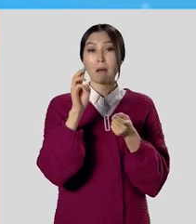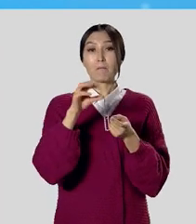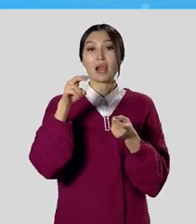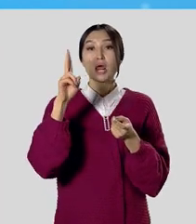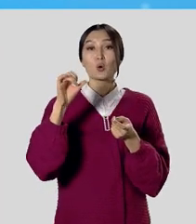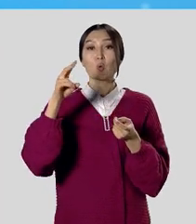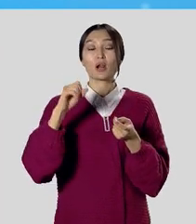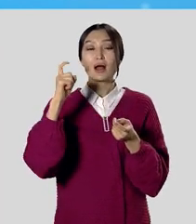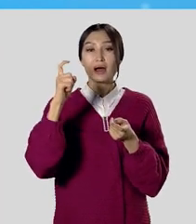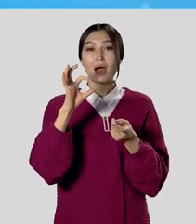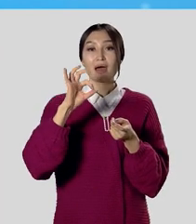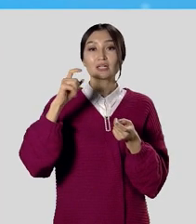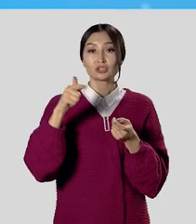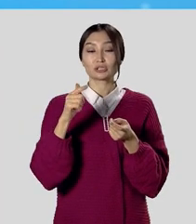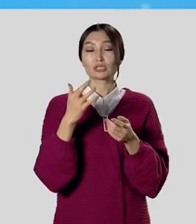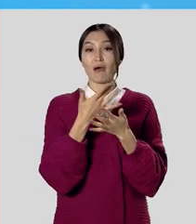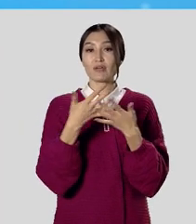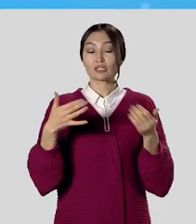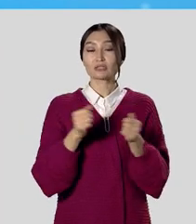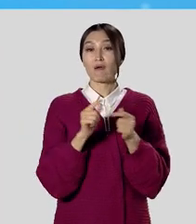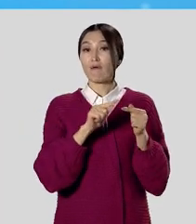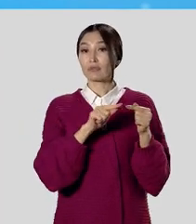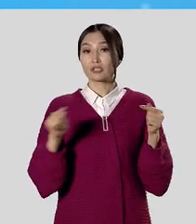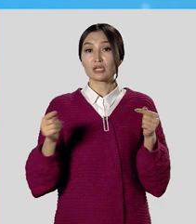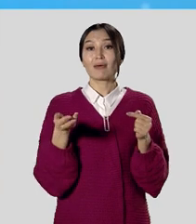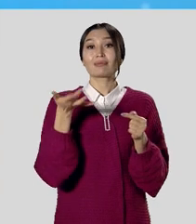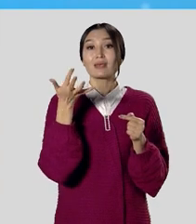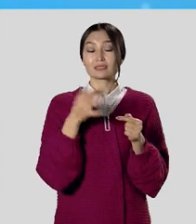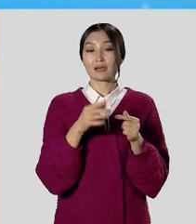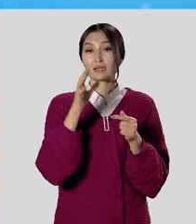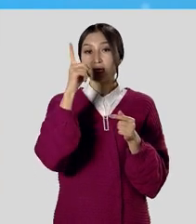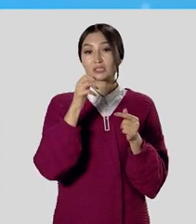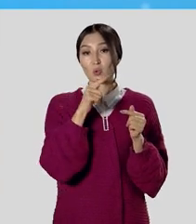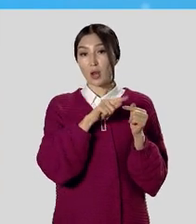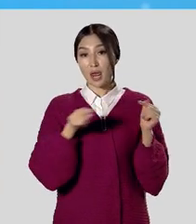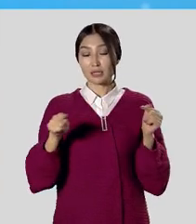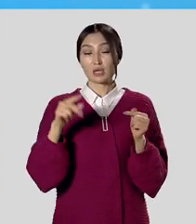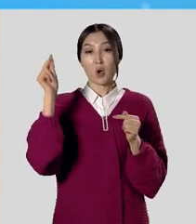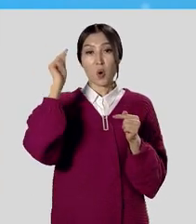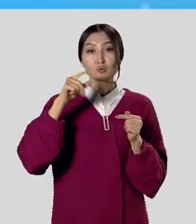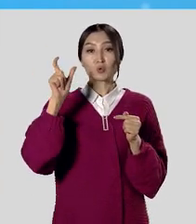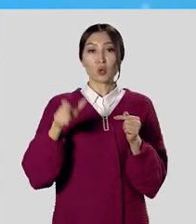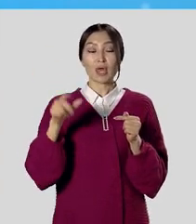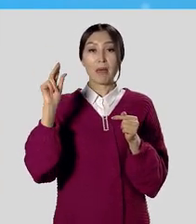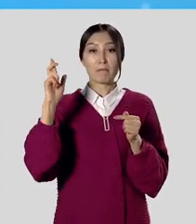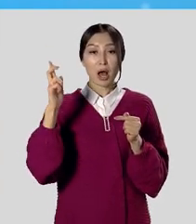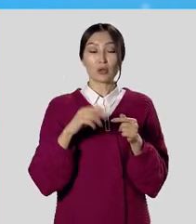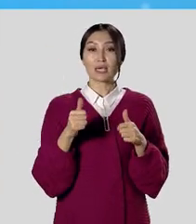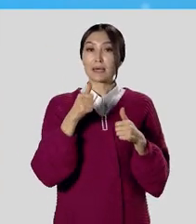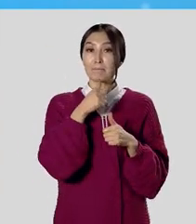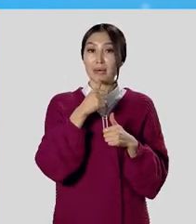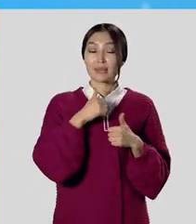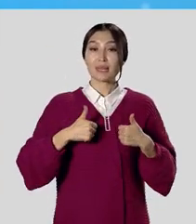молекулах органических веществ. В течение нескольких веков ученые-биологи